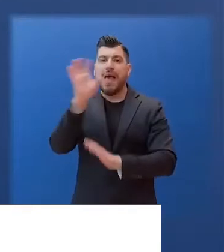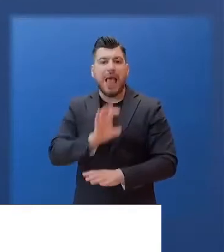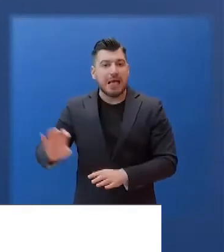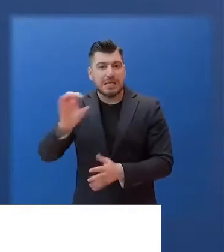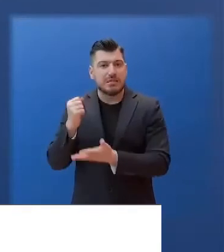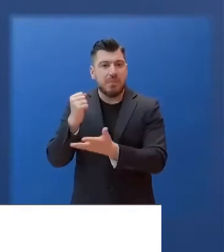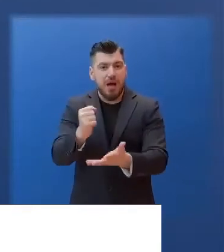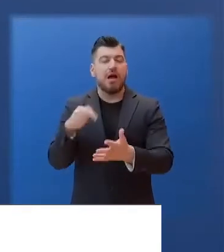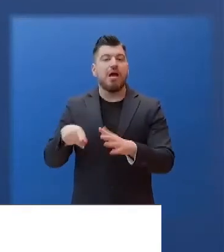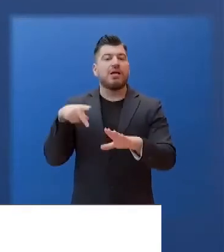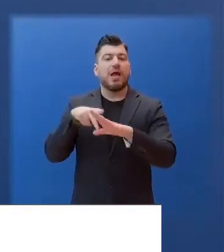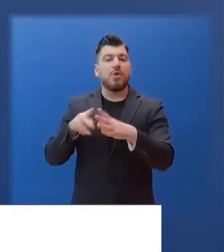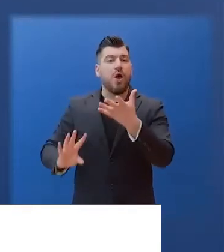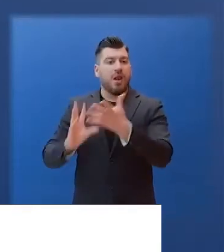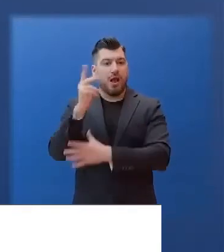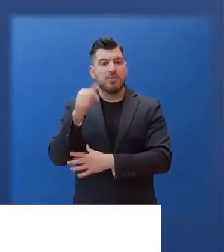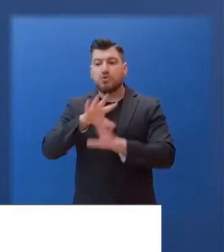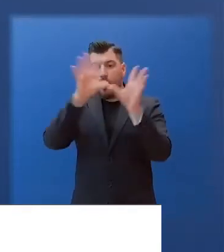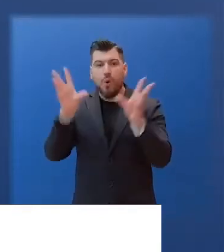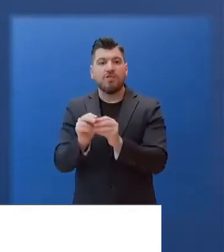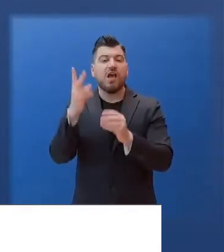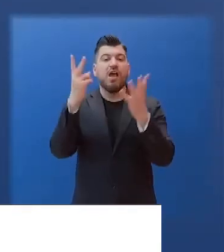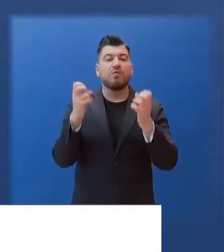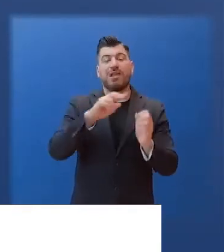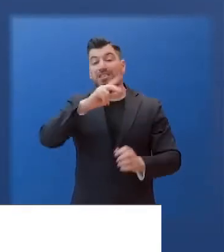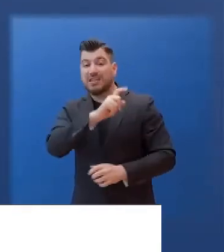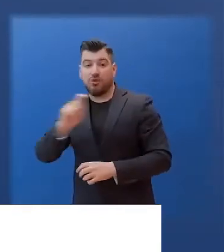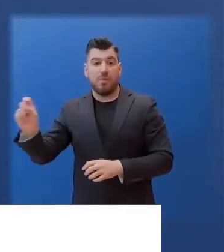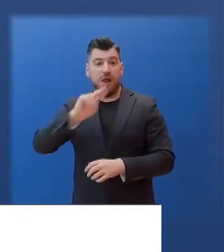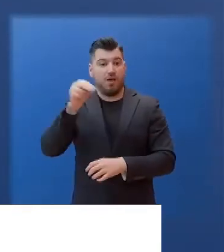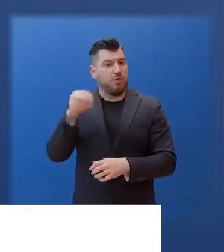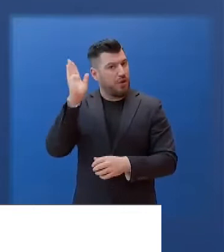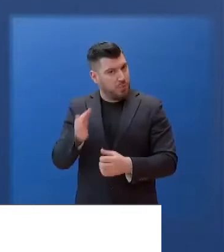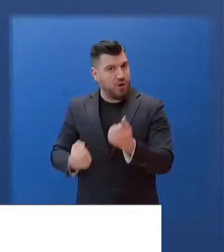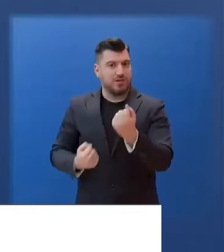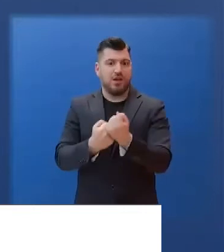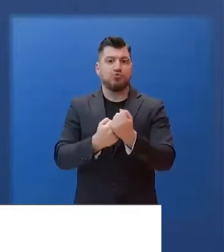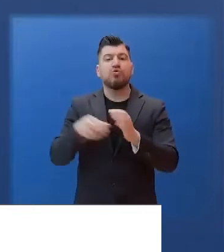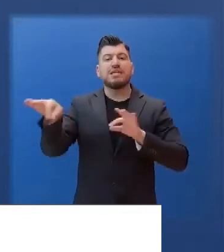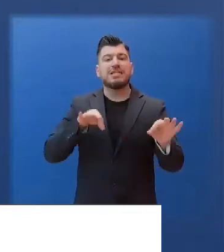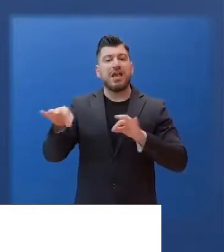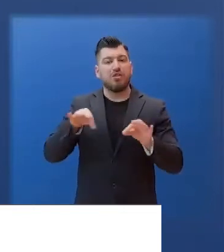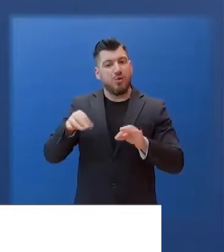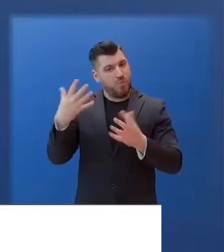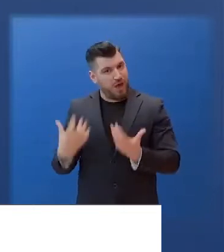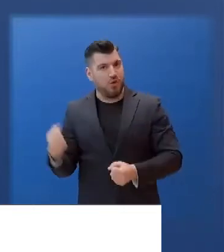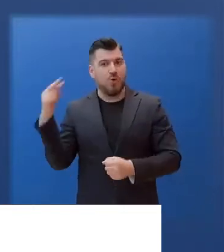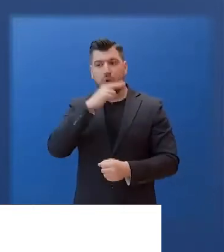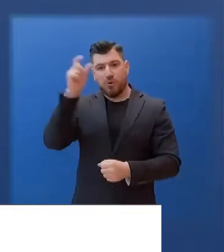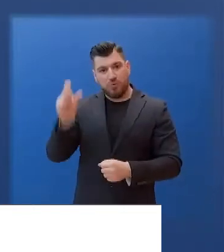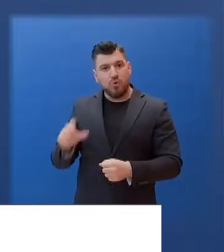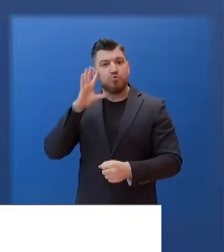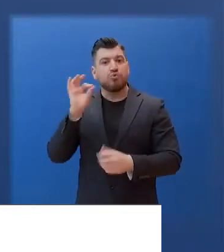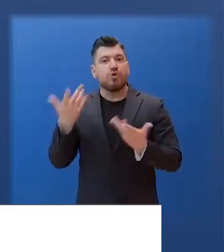Ανάκαμψης, που συνολικά ξεπερνούν τα 70 δισεκατομμύρια ευρώ και μπορούν να στηρίξουν το σχέδιο του Πρωθυπουργού Κυριάκου Μητσοτάκη για την αναμόρφωση